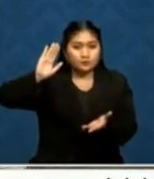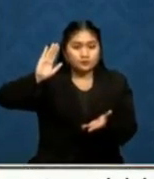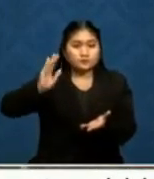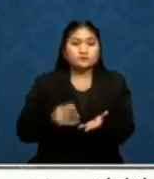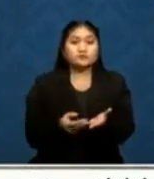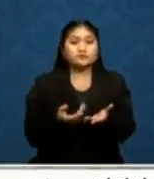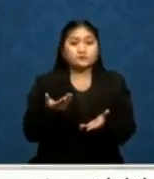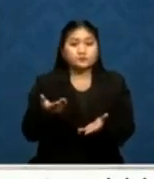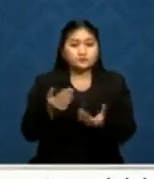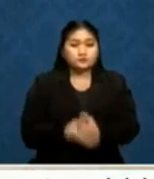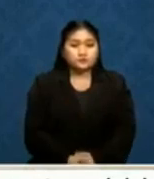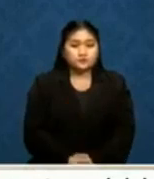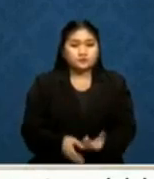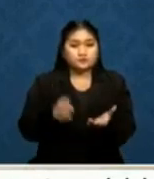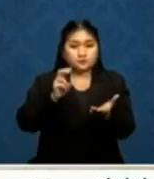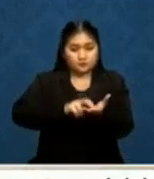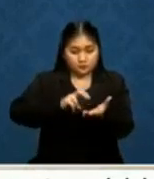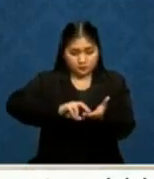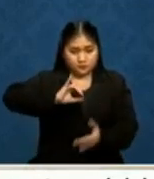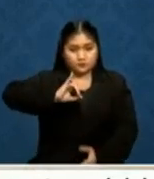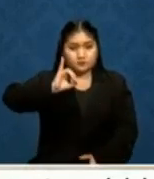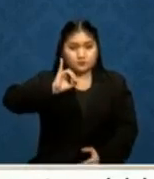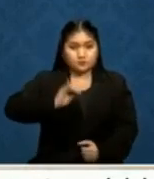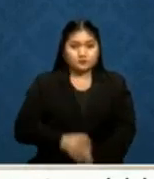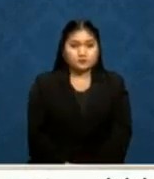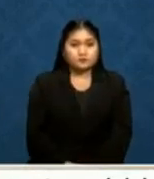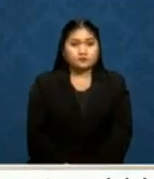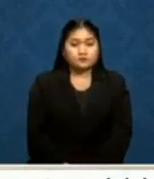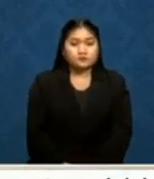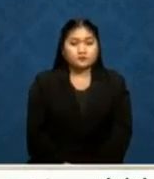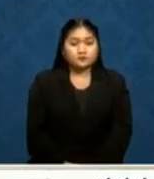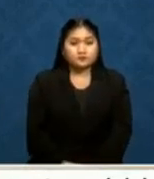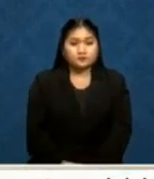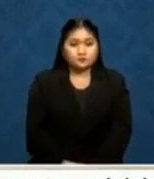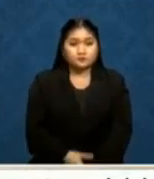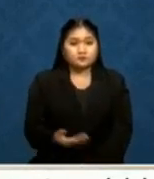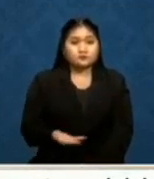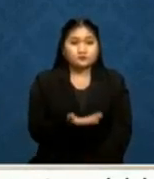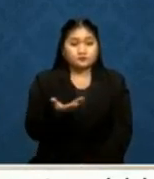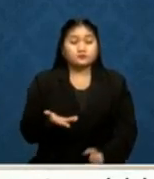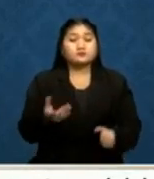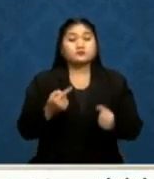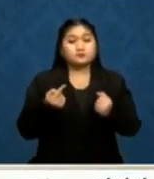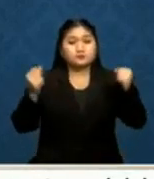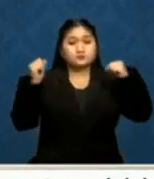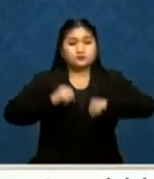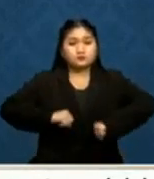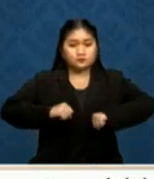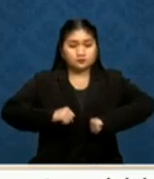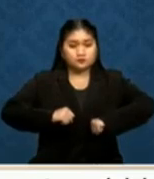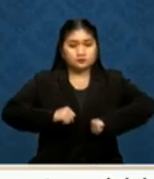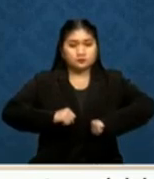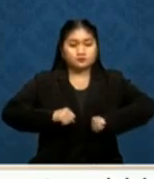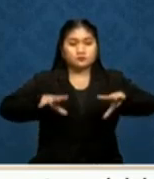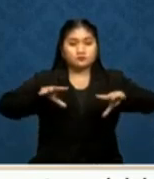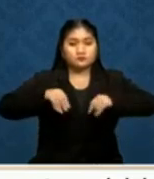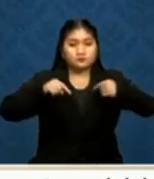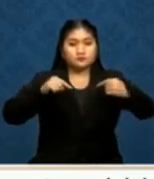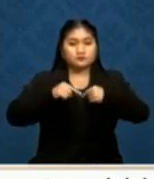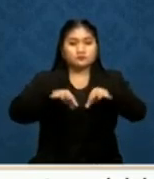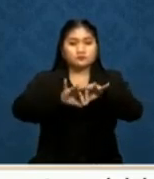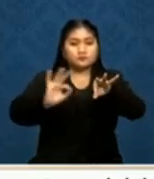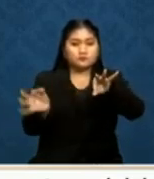ครับมีผู้รับรองถูกต้องนะครับเป็นอันว่าที่ประชุมมีมติเห็นชอบให้ใช้ร่างพระราชบัญญัติ